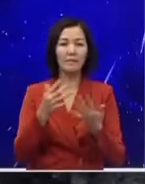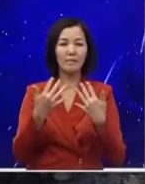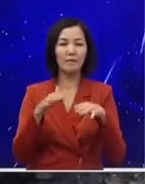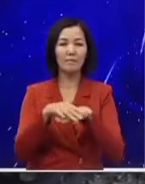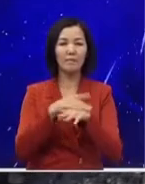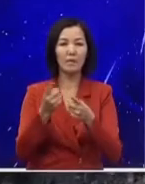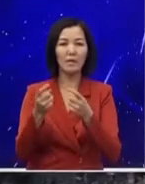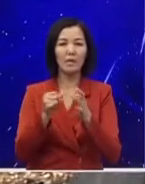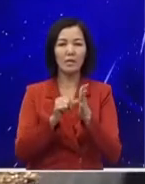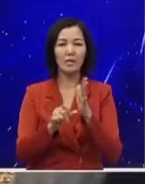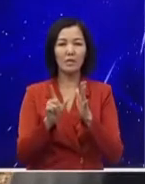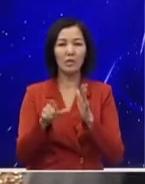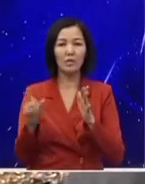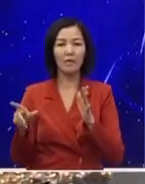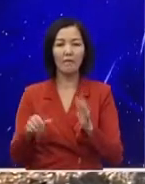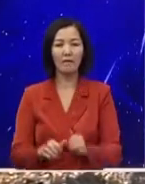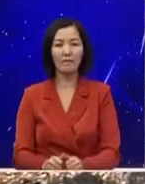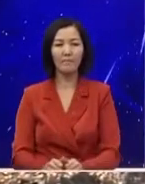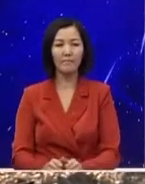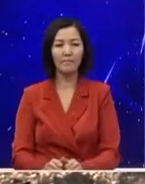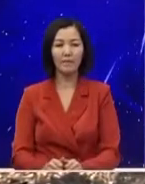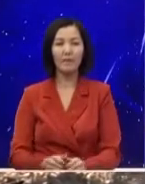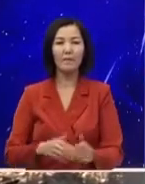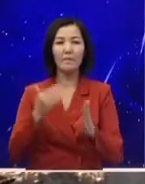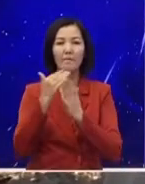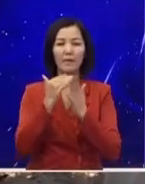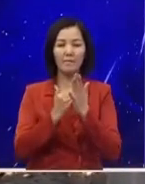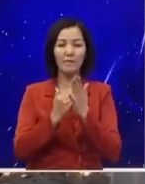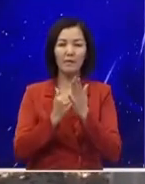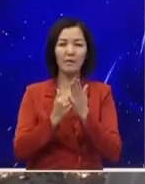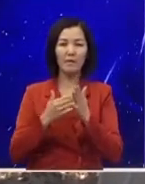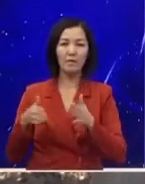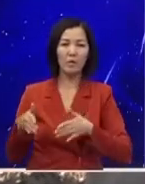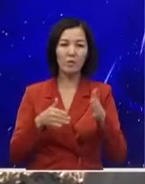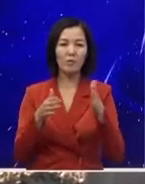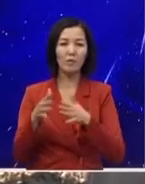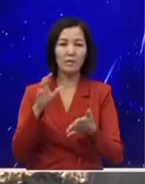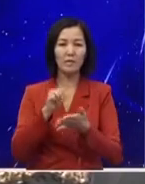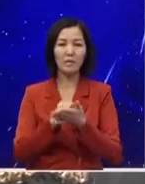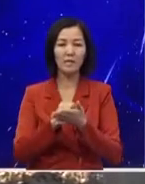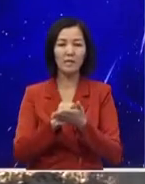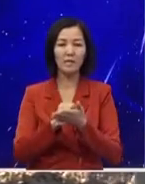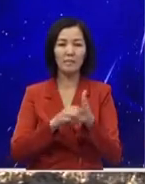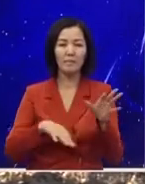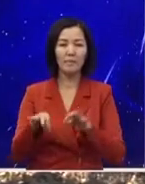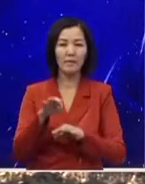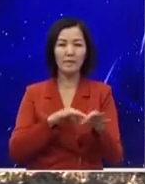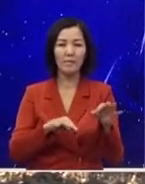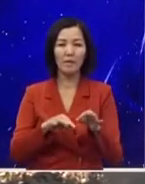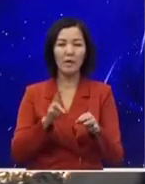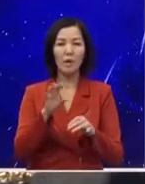– 60 человек. В рамках программы «Дорожная карта занятости» по Куксусскому району